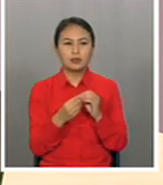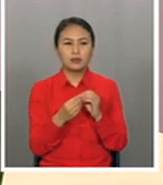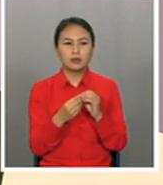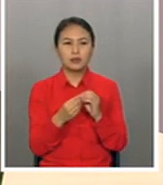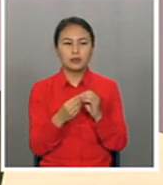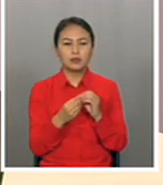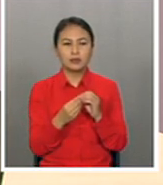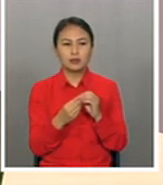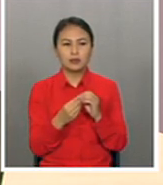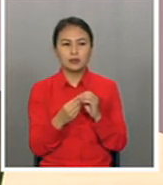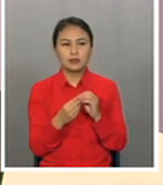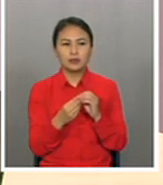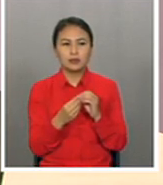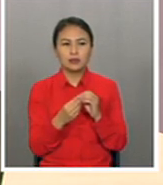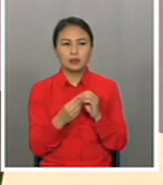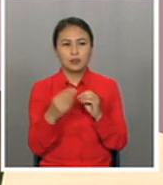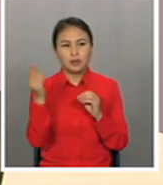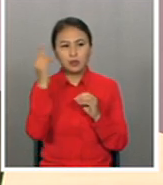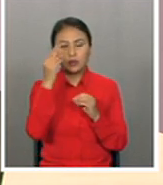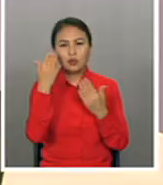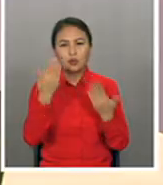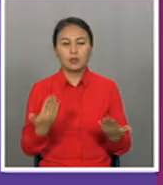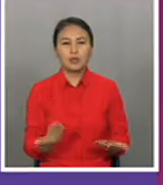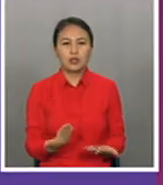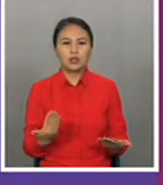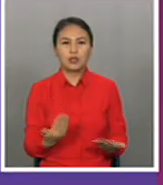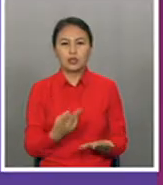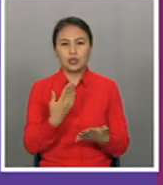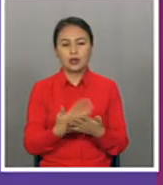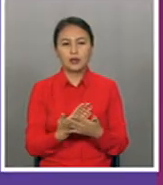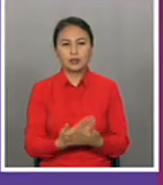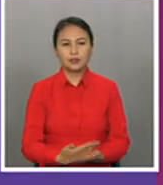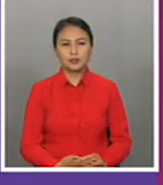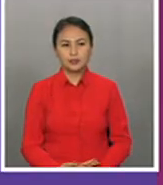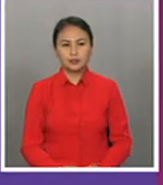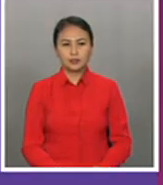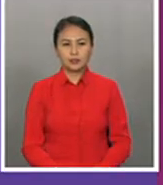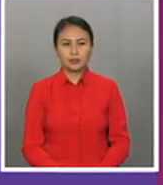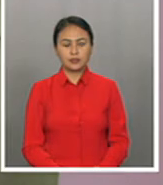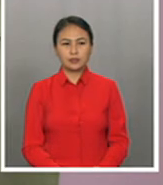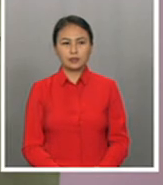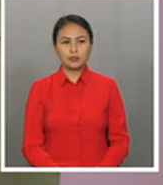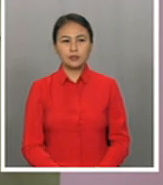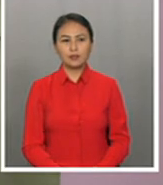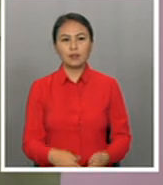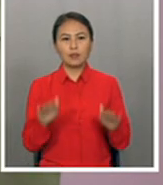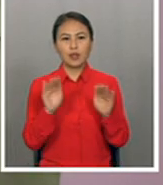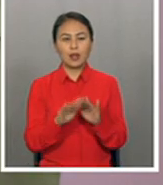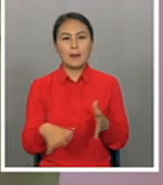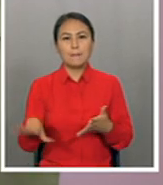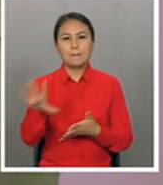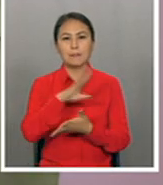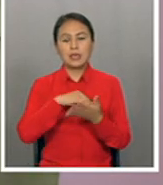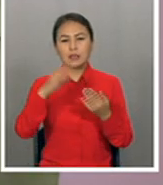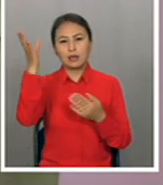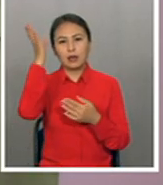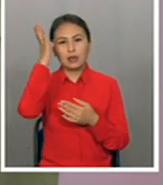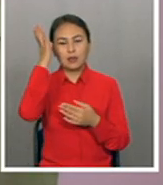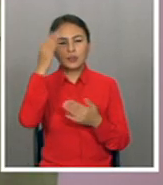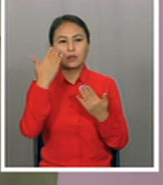әрине. Білім, өмір, шырағы. Балалар, бар ғаламның бастауы